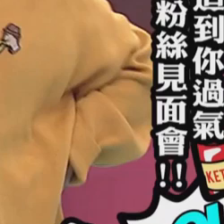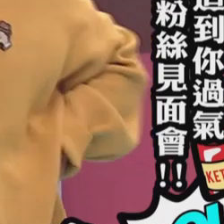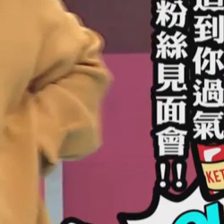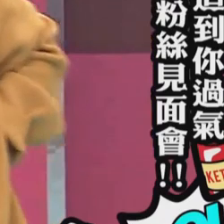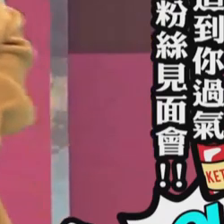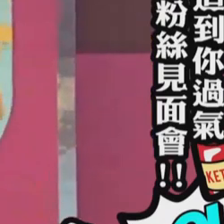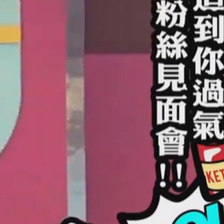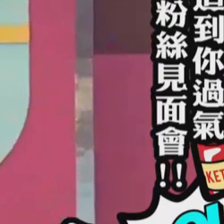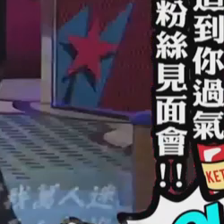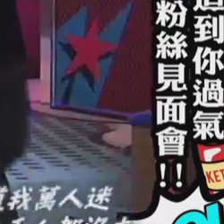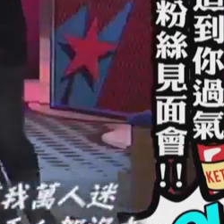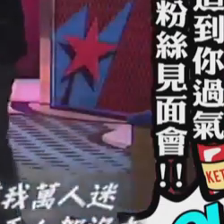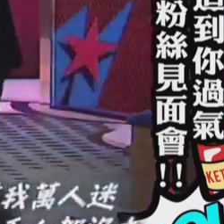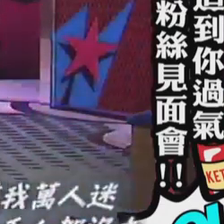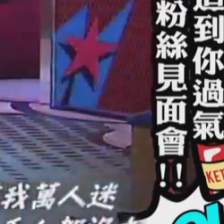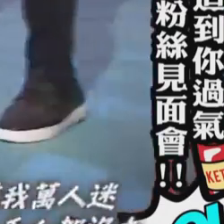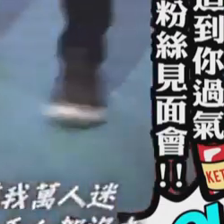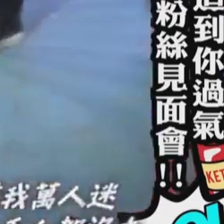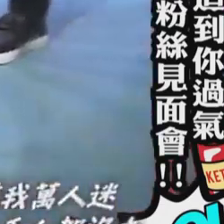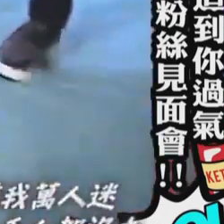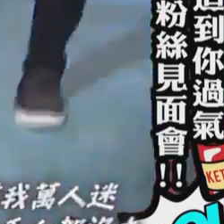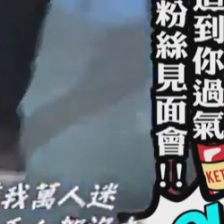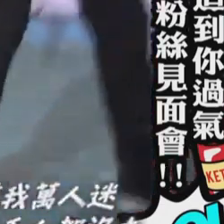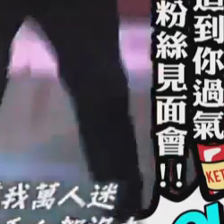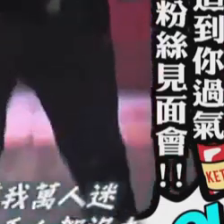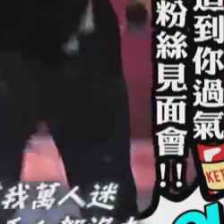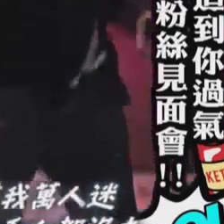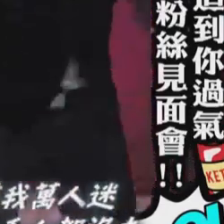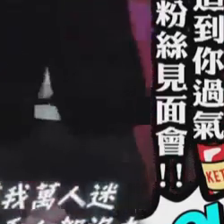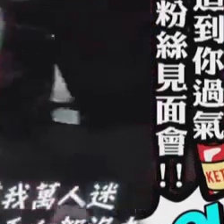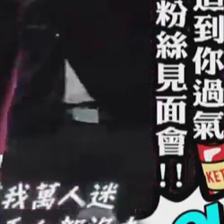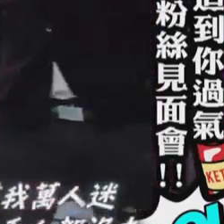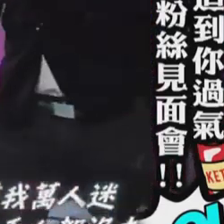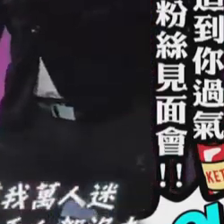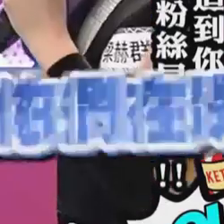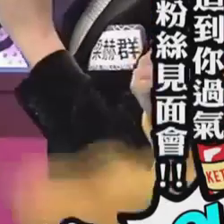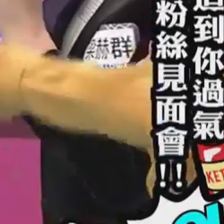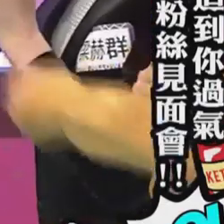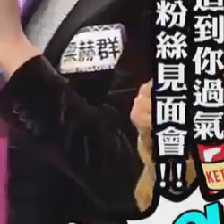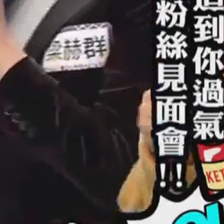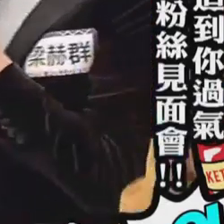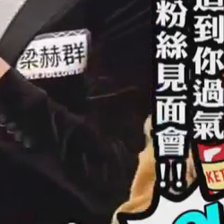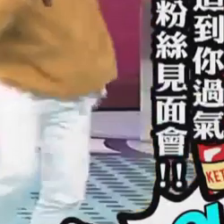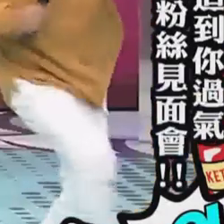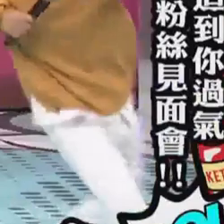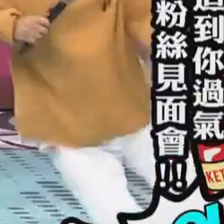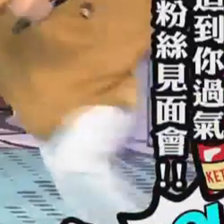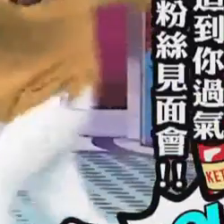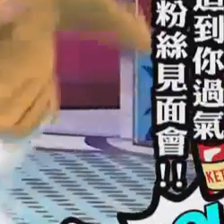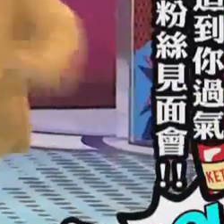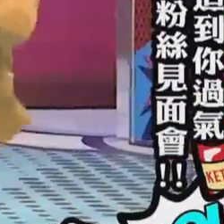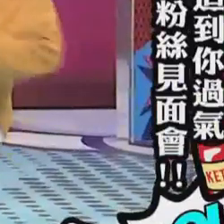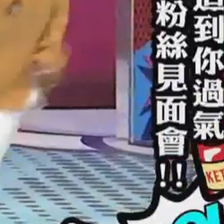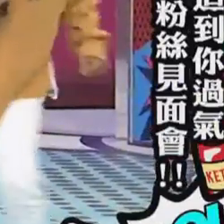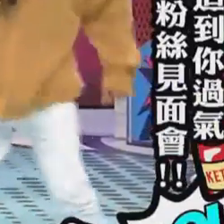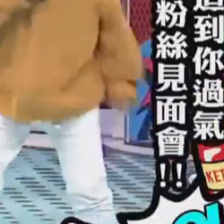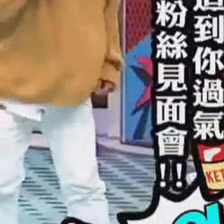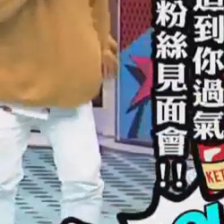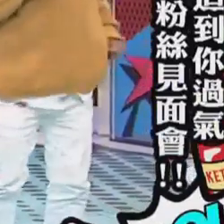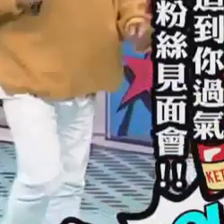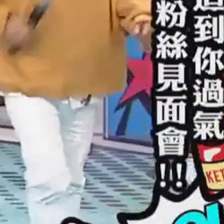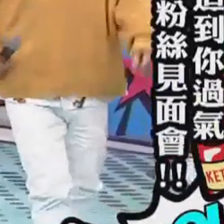以前听南海， 我知道我万人迷，九千人都没去。 以前看你在跳都是哒哒， 结